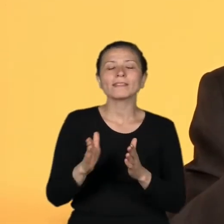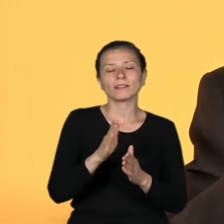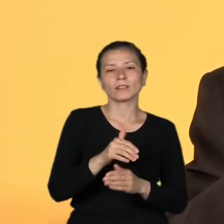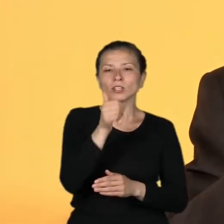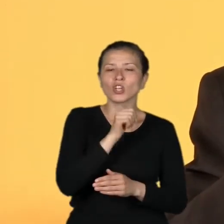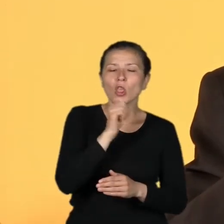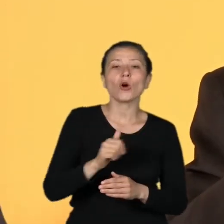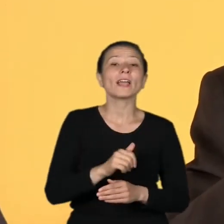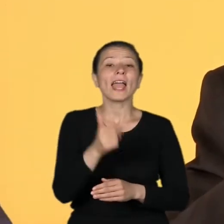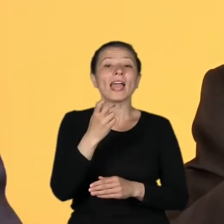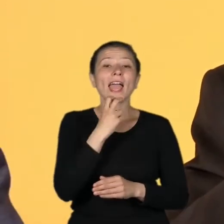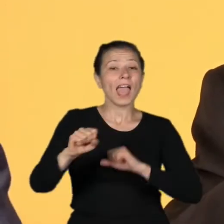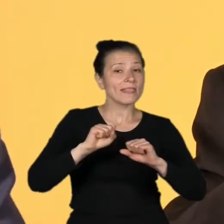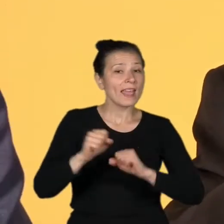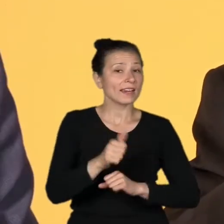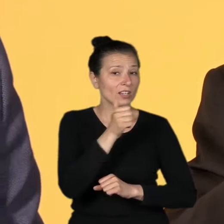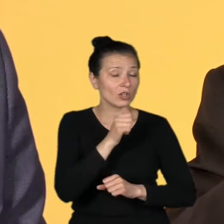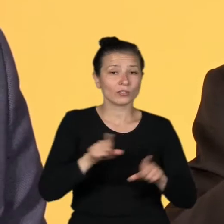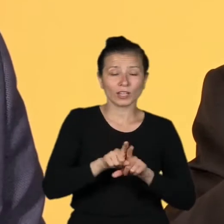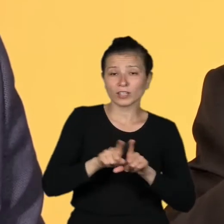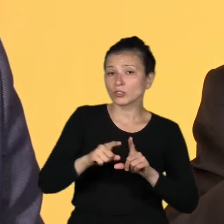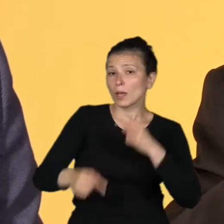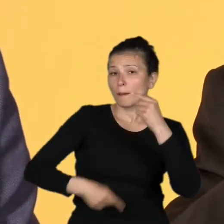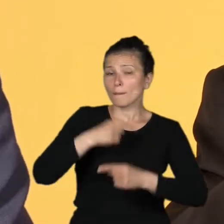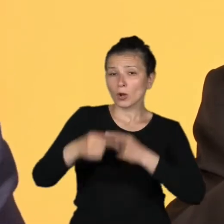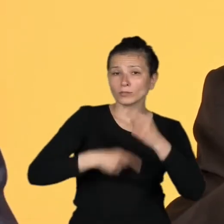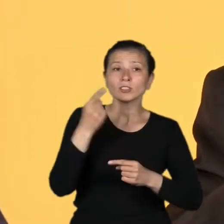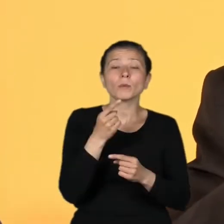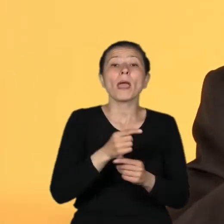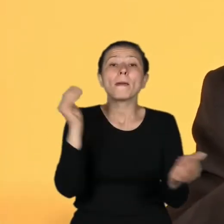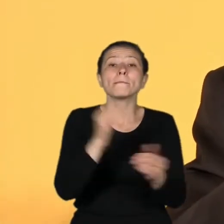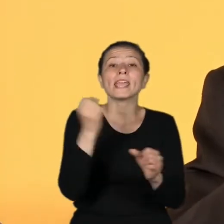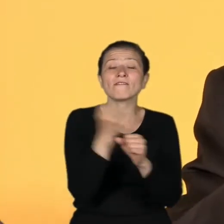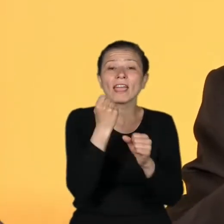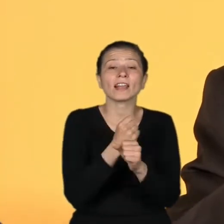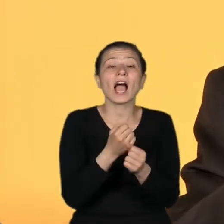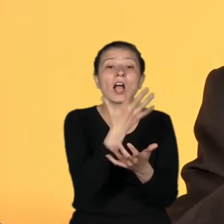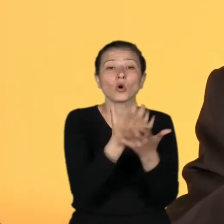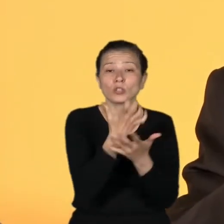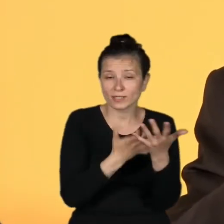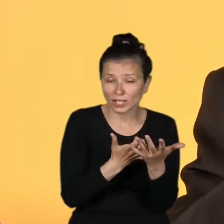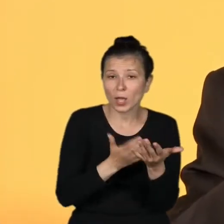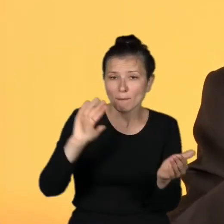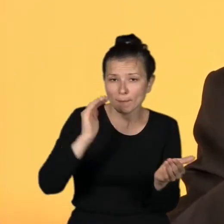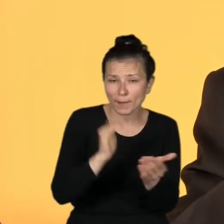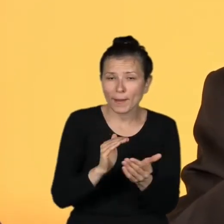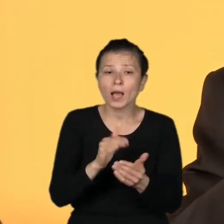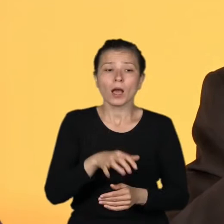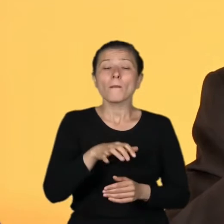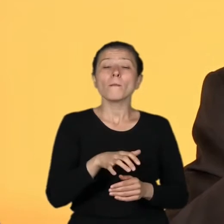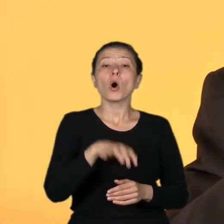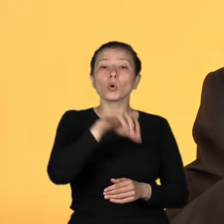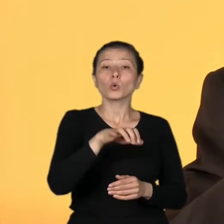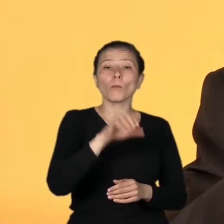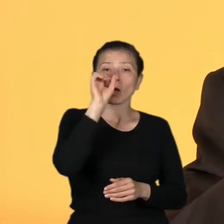proszę Państwa, i w kontekście procesów dekarbonizacyjnych. Górnictwo i sektor okołogórniczy to jest około